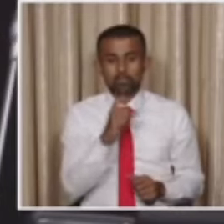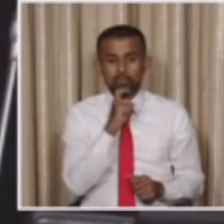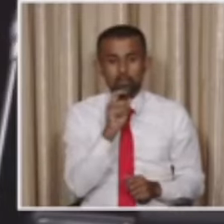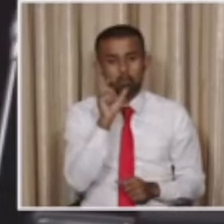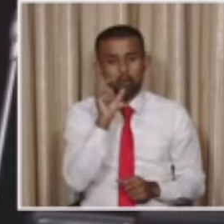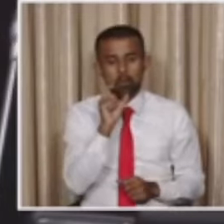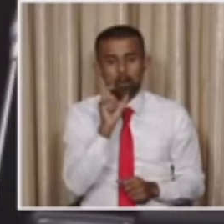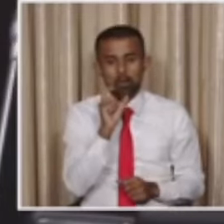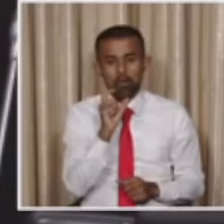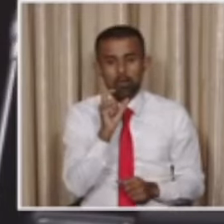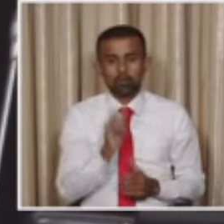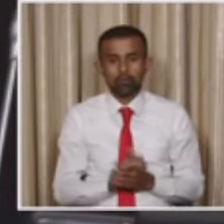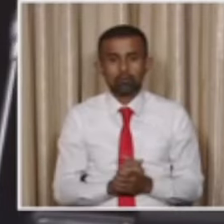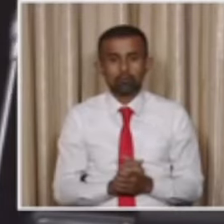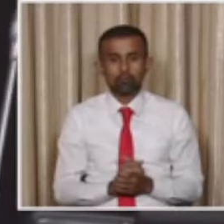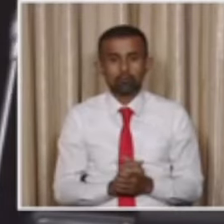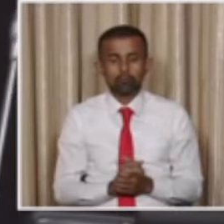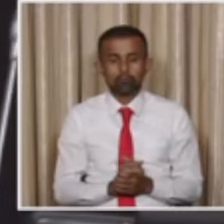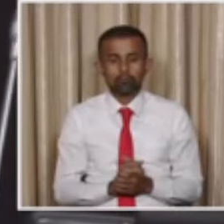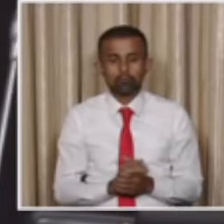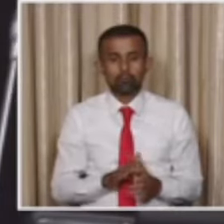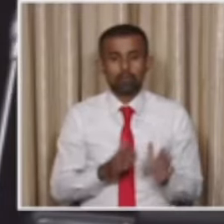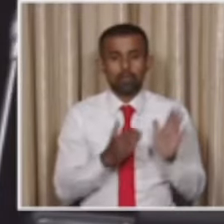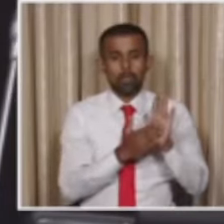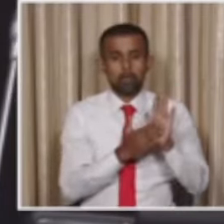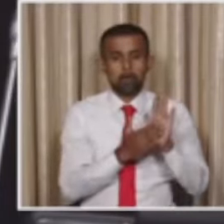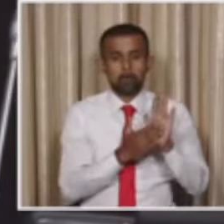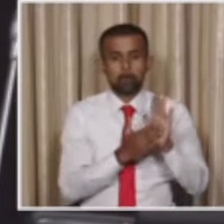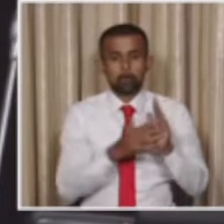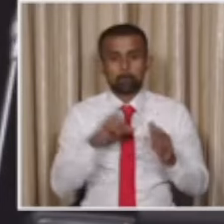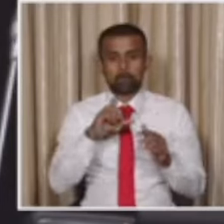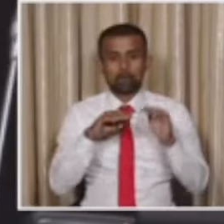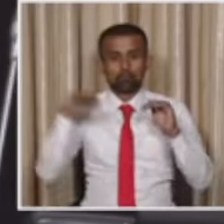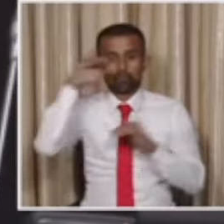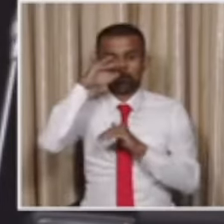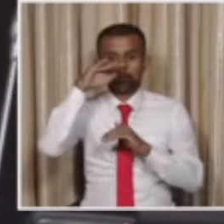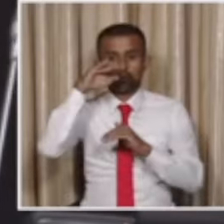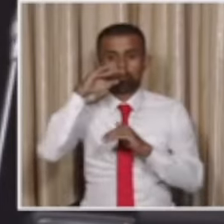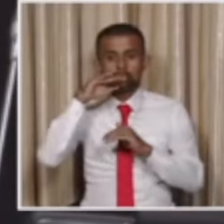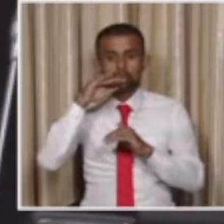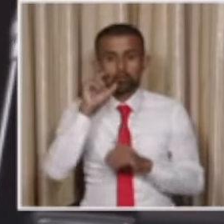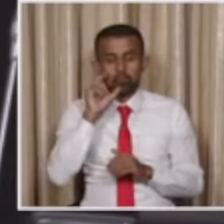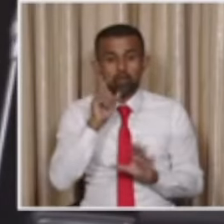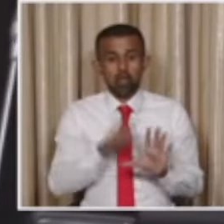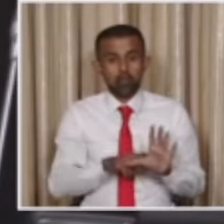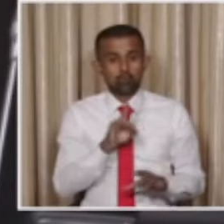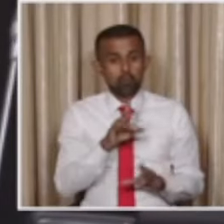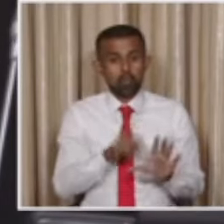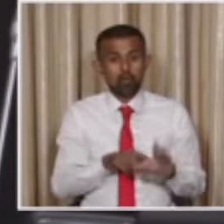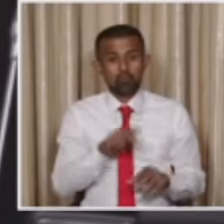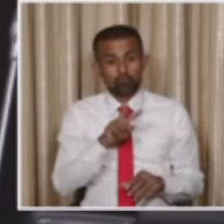ඉන්නවා මේ මහාධිකරණයේ උසස් වීමට යන්න. මේගොල්ලෝ අවුරුදු 15 20